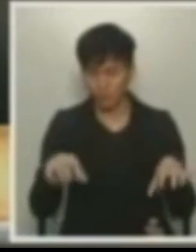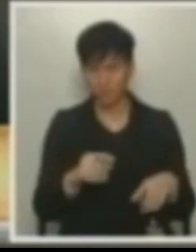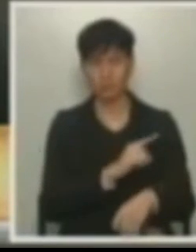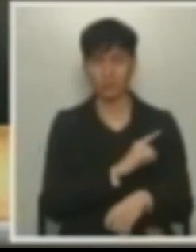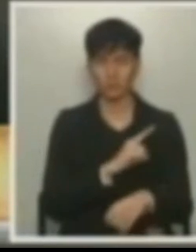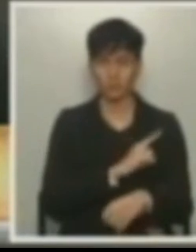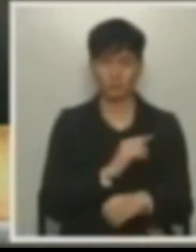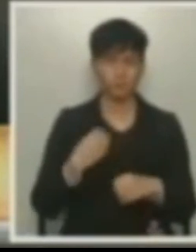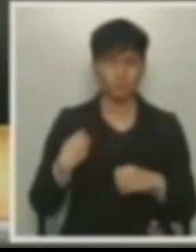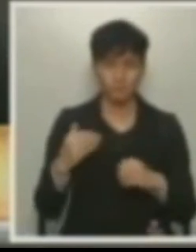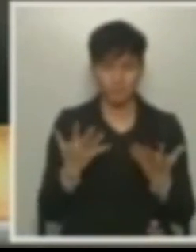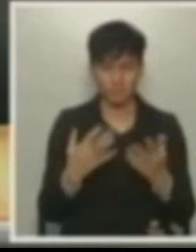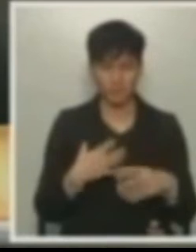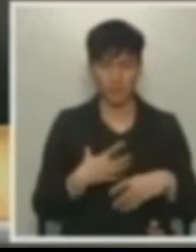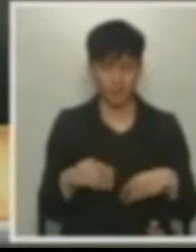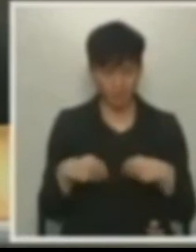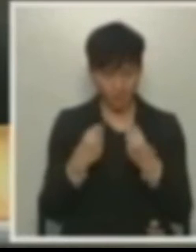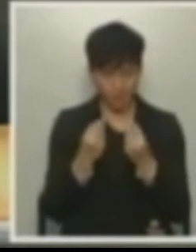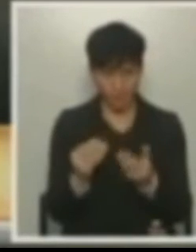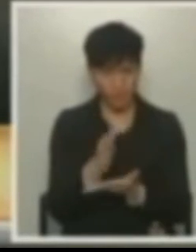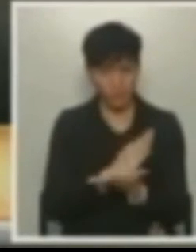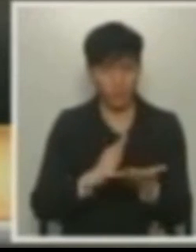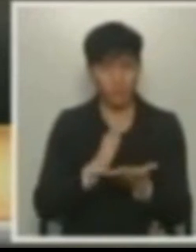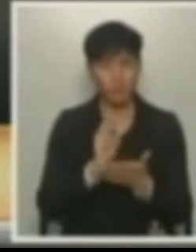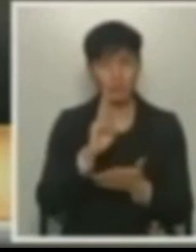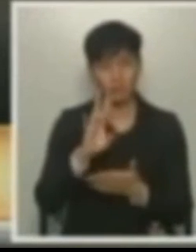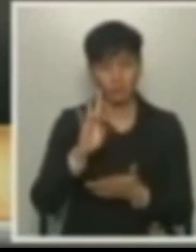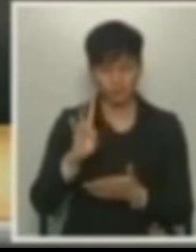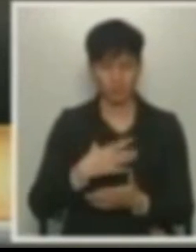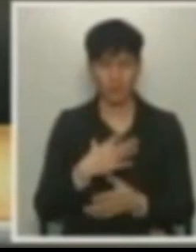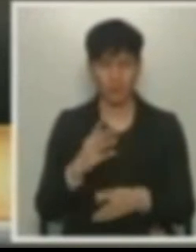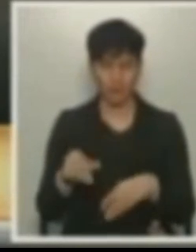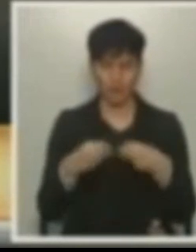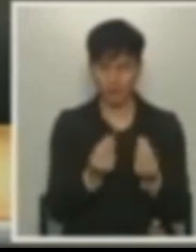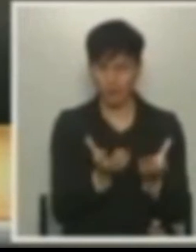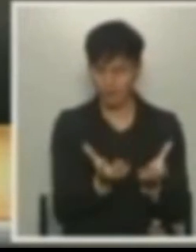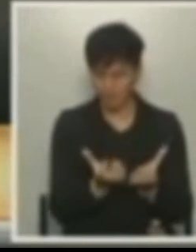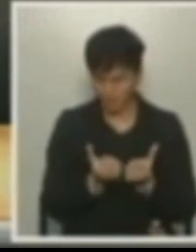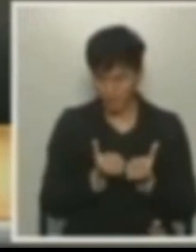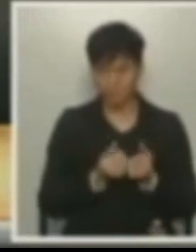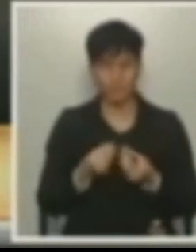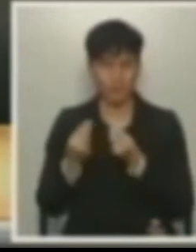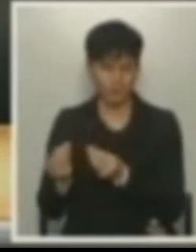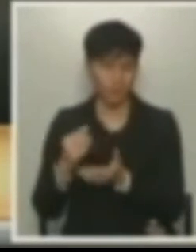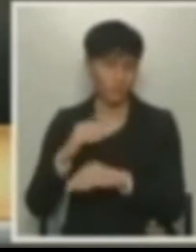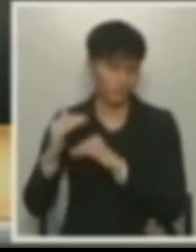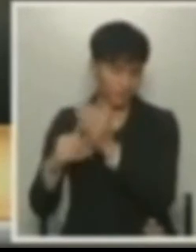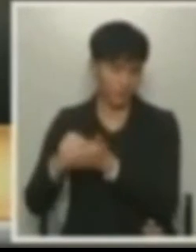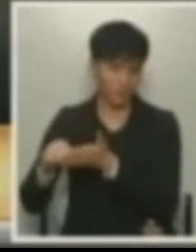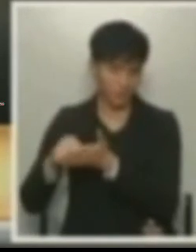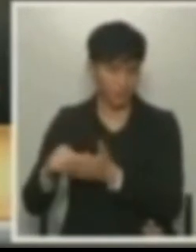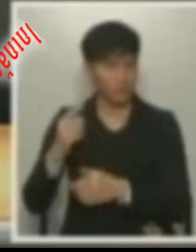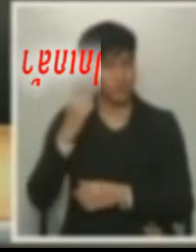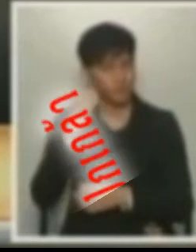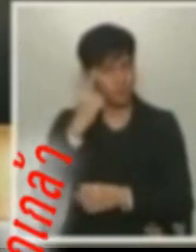ไปได้สถาบันพระปกเกล้าซึ่งมีความเชี่ยวชาญเรื่องพวกนี้นะครับลงมารับผิดชอบเรื่องนี้ให้นะครับก็จะเป็นการดียิ่งอย่างน้อยสภ